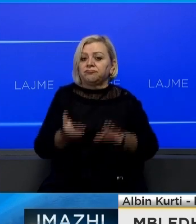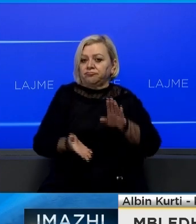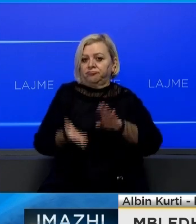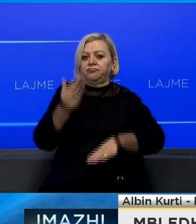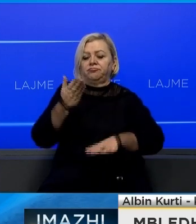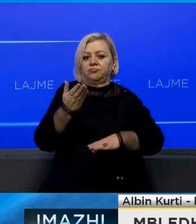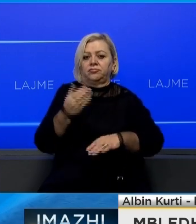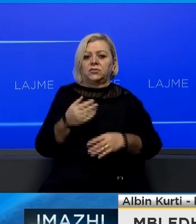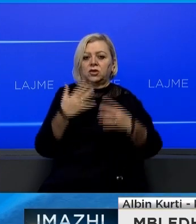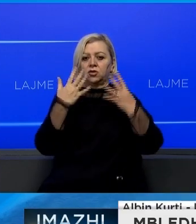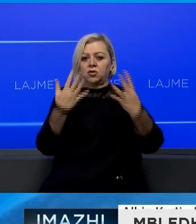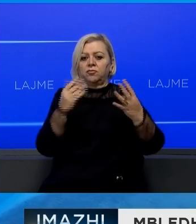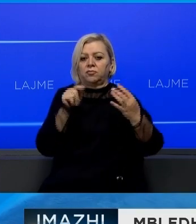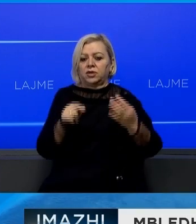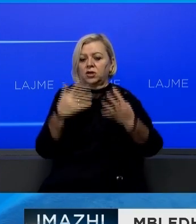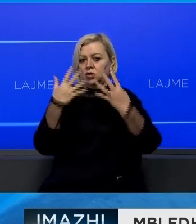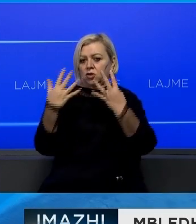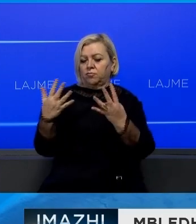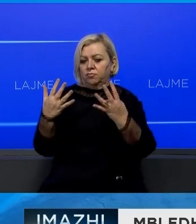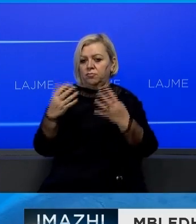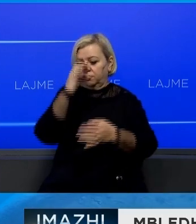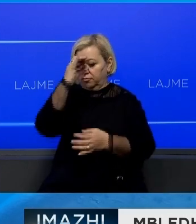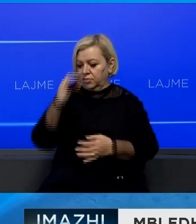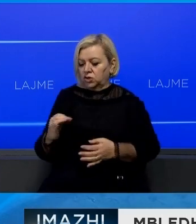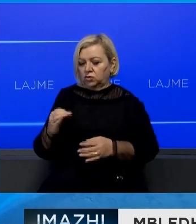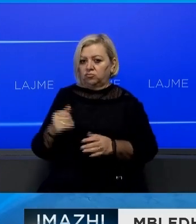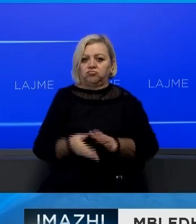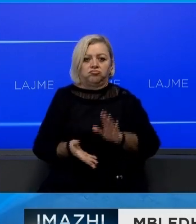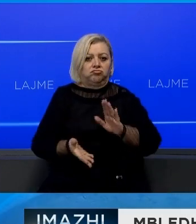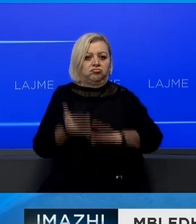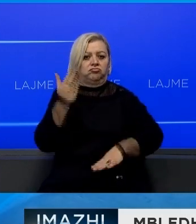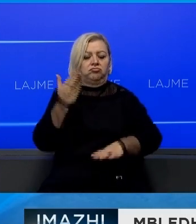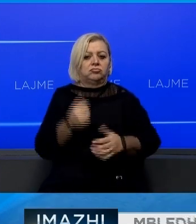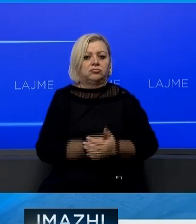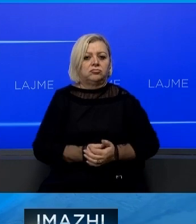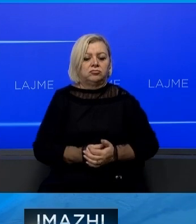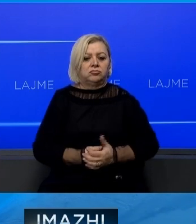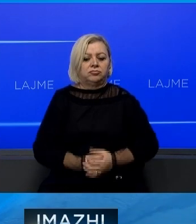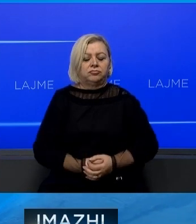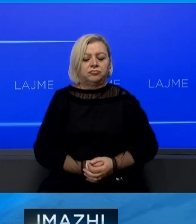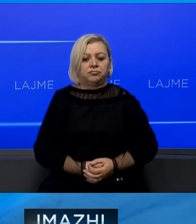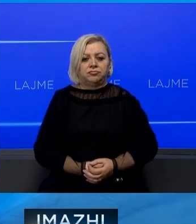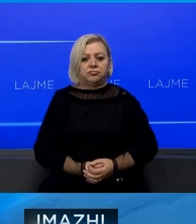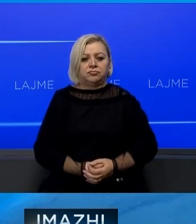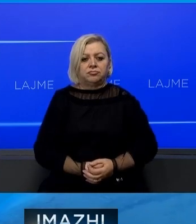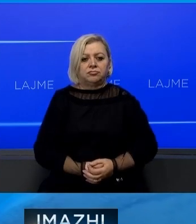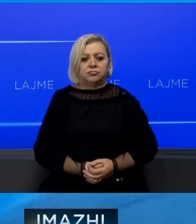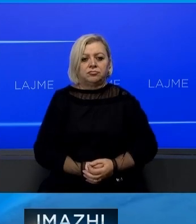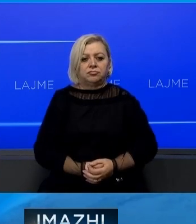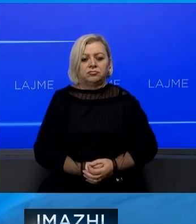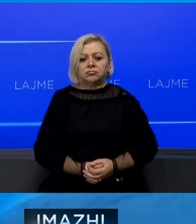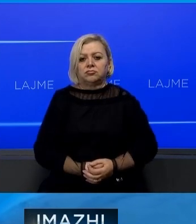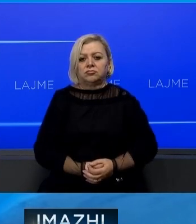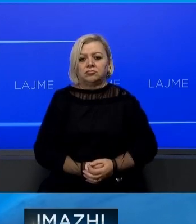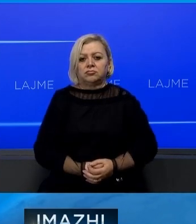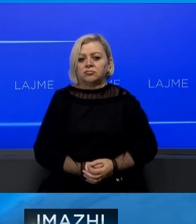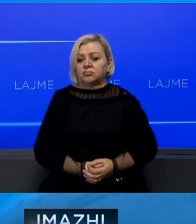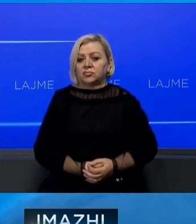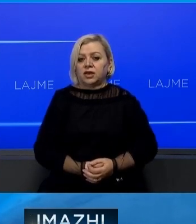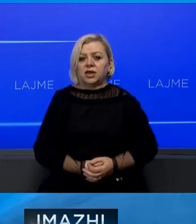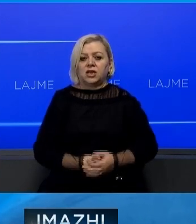ekonomike për 9.9%, që përbën rritjen më të madhe ekonomike që nga shpallja e pavarësisë. E